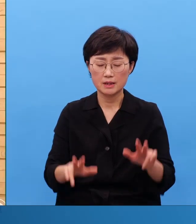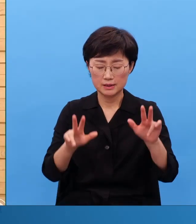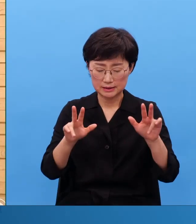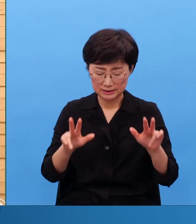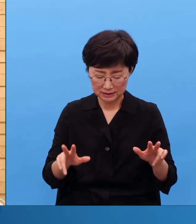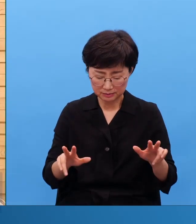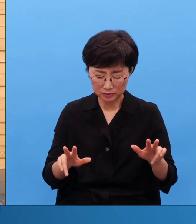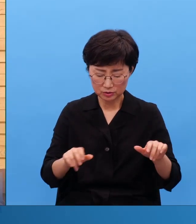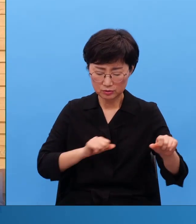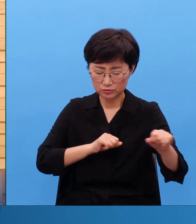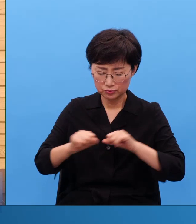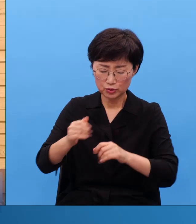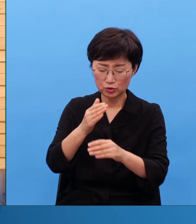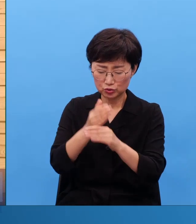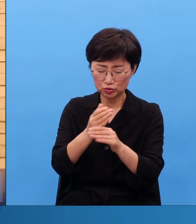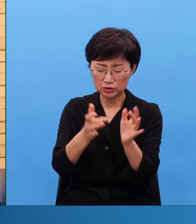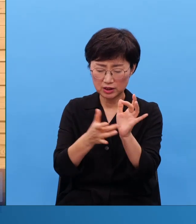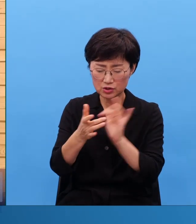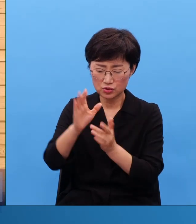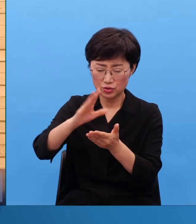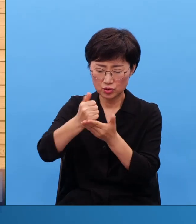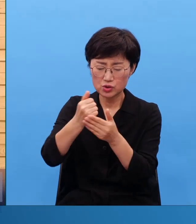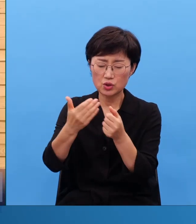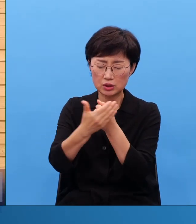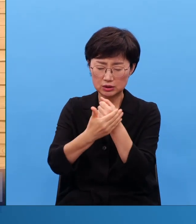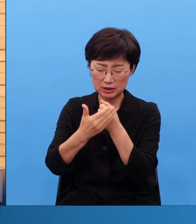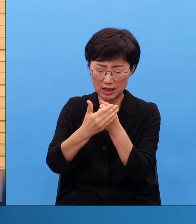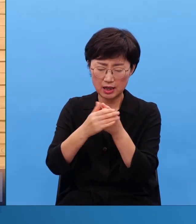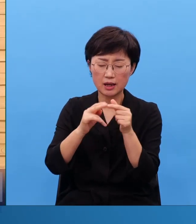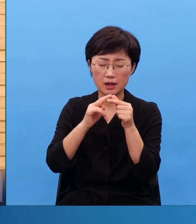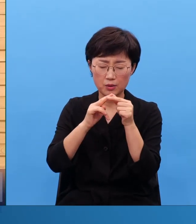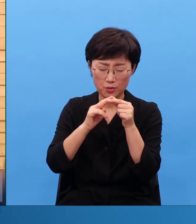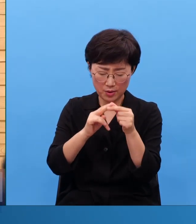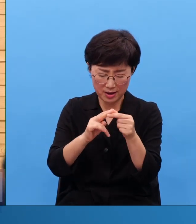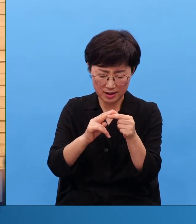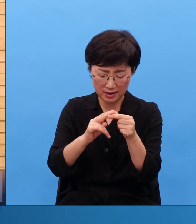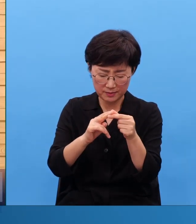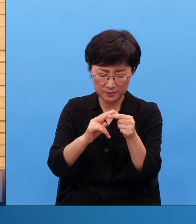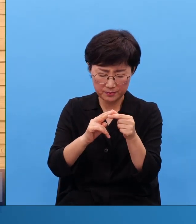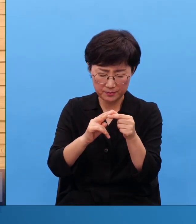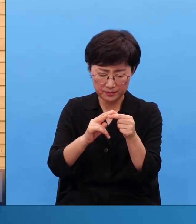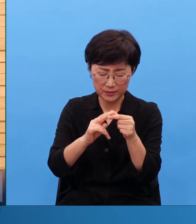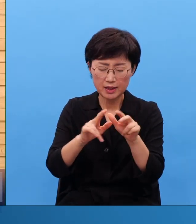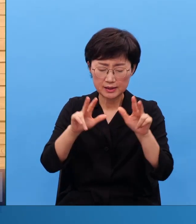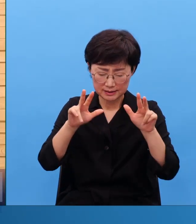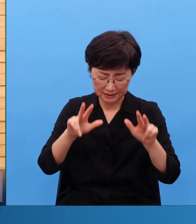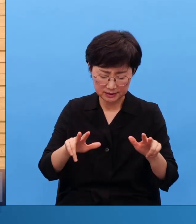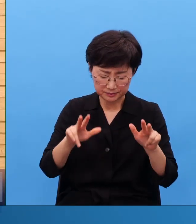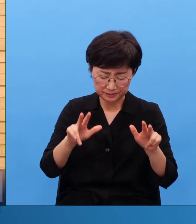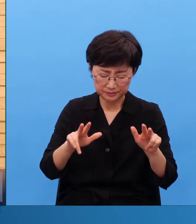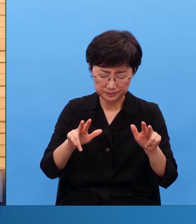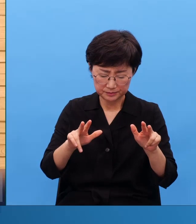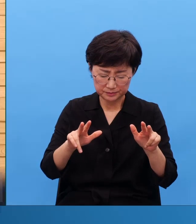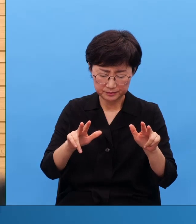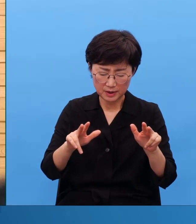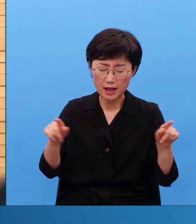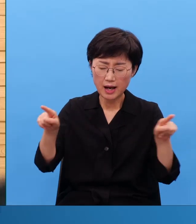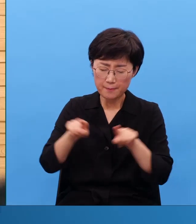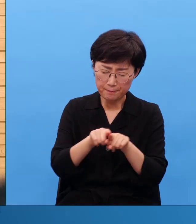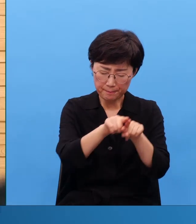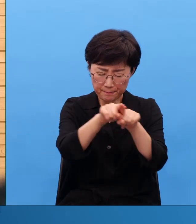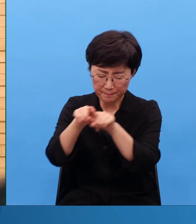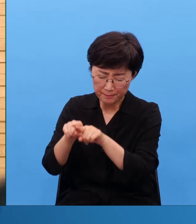지금도 역사하시는 그리스도의 은혜와 Now by the grace of our Lord Jesus Christ who still works today, 지금도